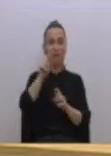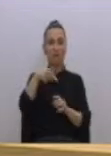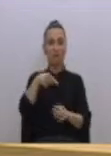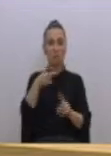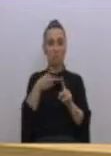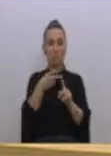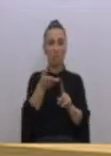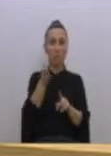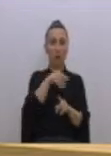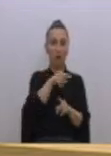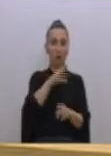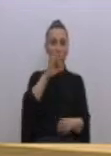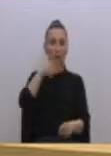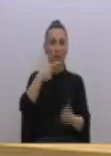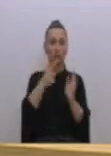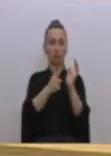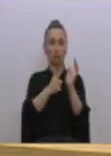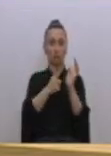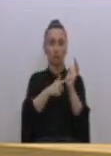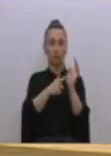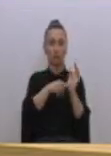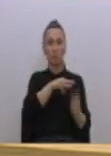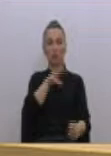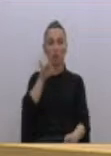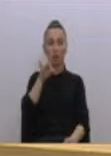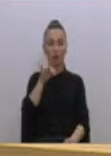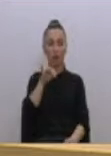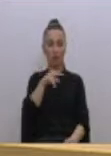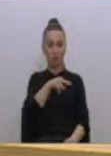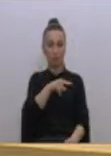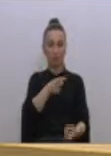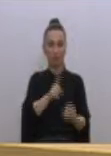წარმოქმნილ მხარეს მიმართ 7 მილიონი ლარი